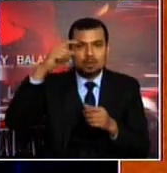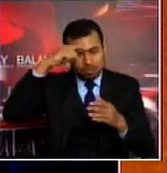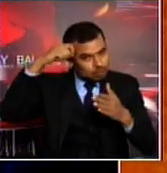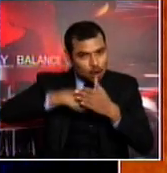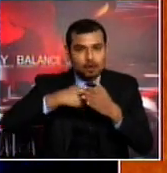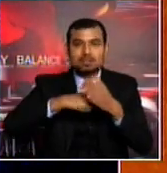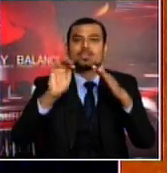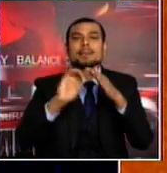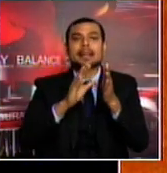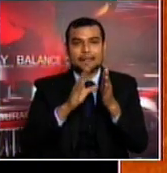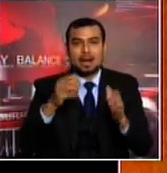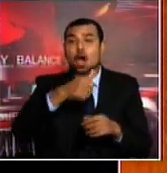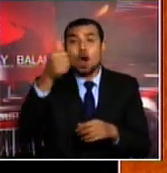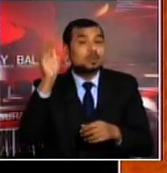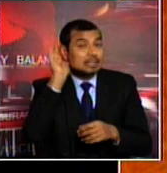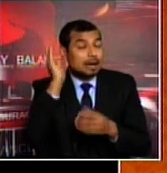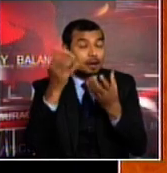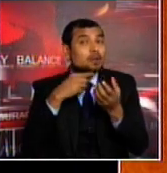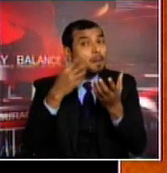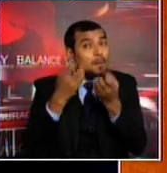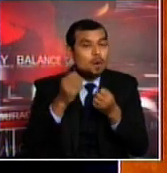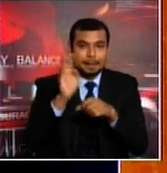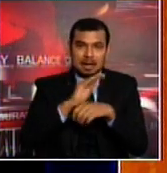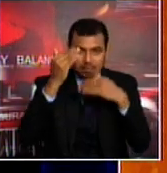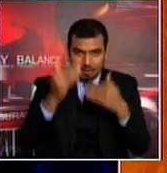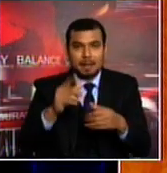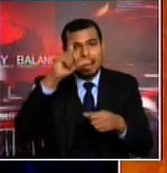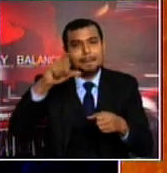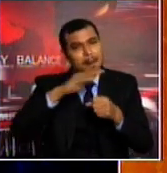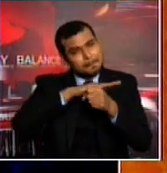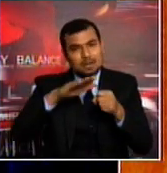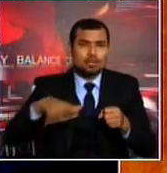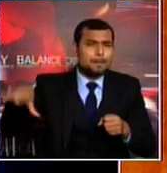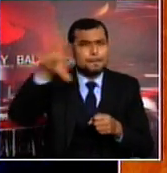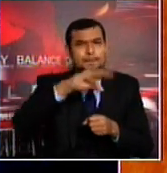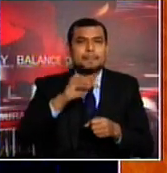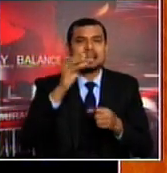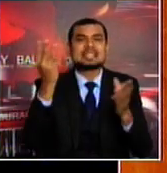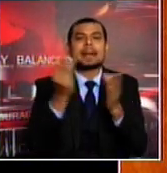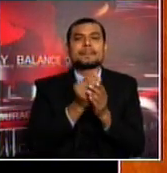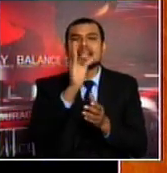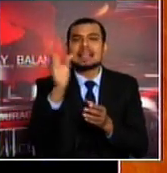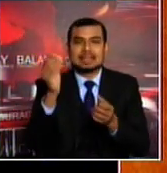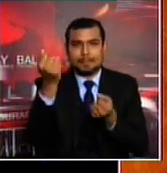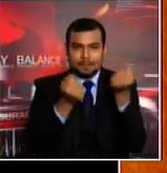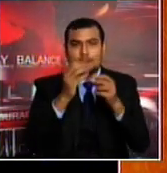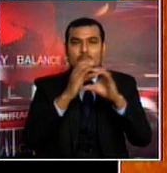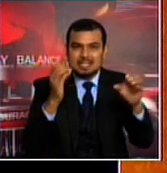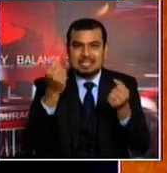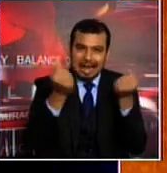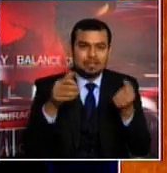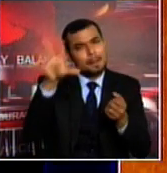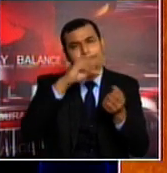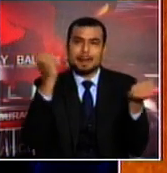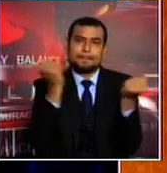समितिबाट अर्को जानकारी नआएसम्म नेपालभरका सम्पूर्ण सार्वजनिक सवारी साधन ग्यारेजमा